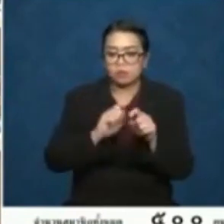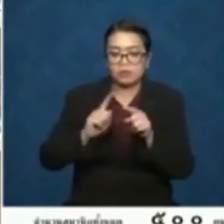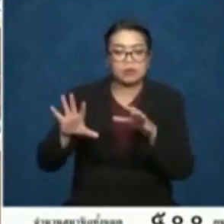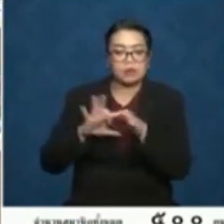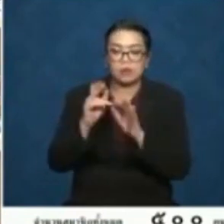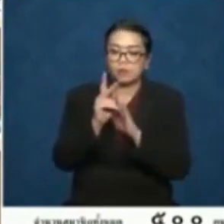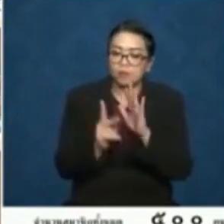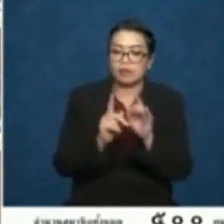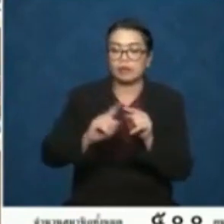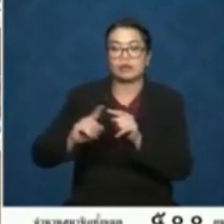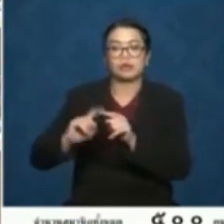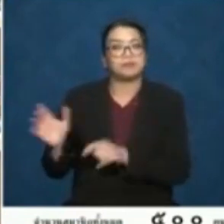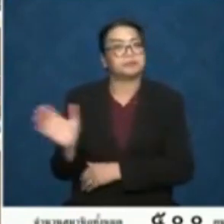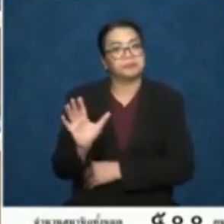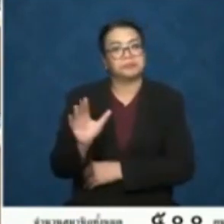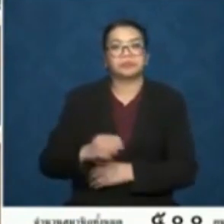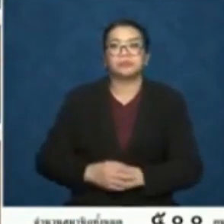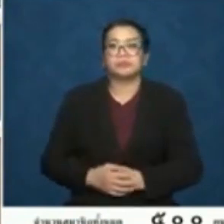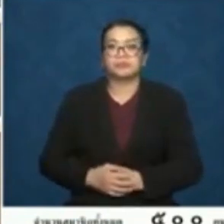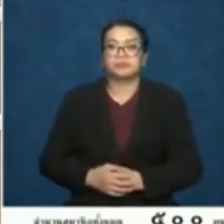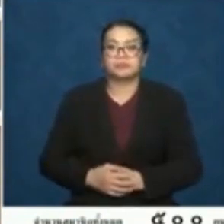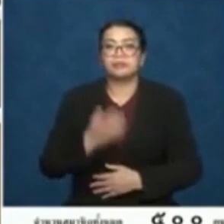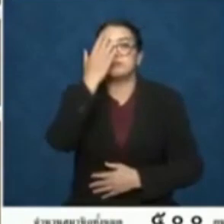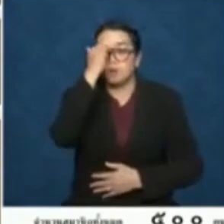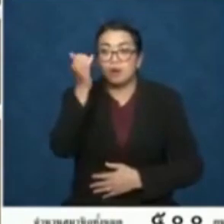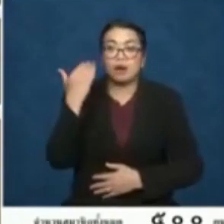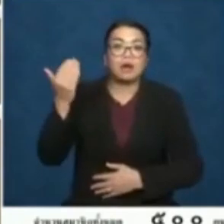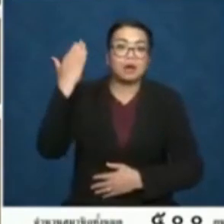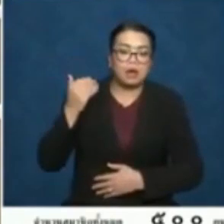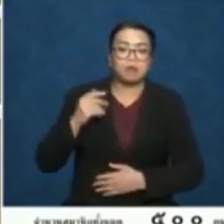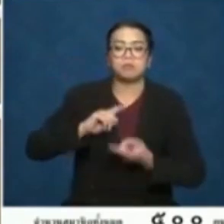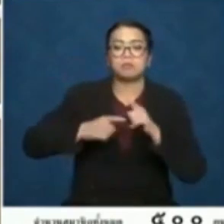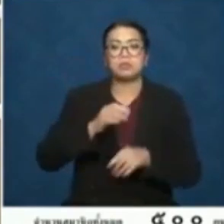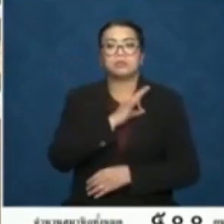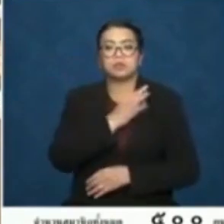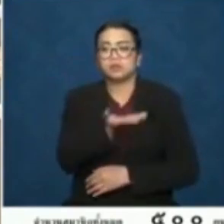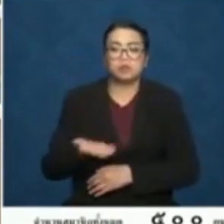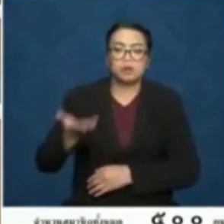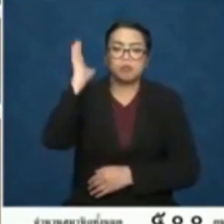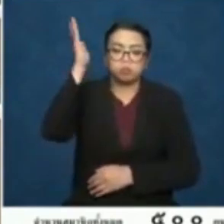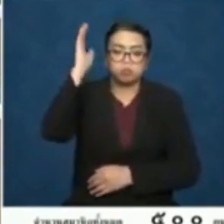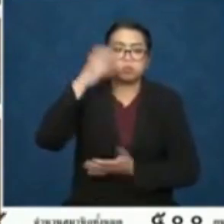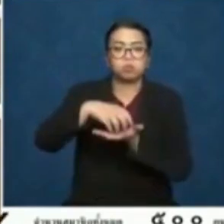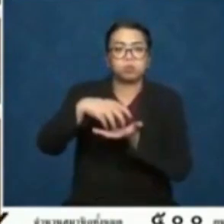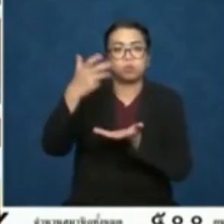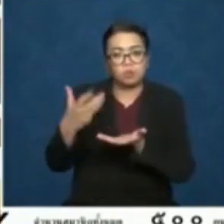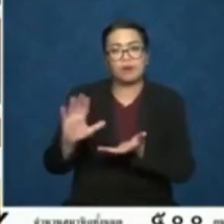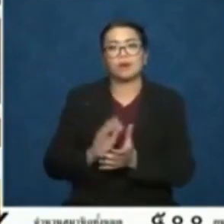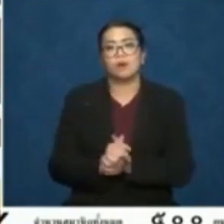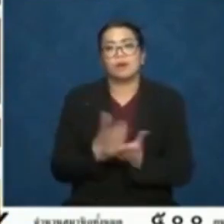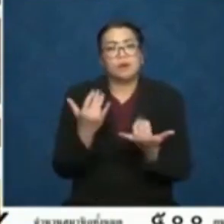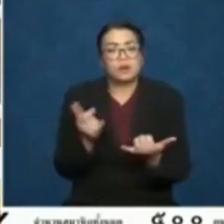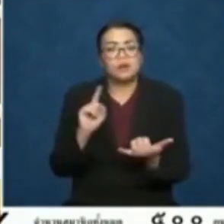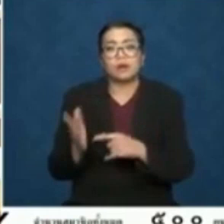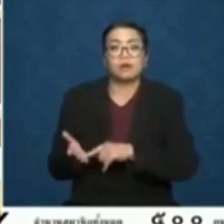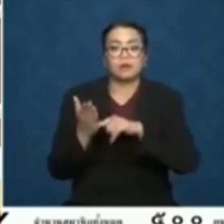ผมจะไม่มาสรุปในเรื่องของเนื้อหาสาระเกี่ยวกับเรื่องของตัวกฎหมายอีกแล้วเพราะว่าที่ผ่านมาเพื่อนสมาชิกก็ได้พูดกัน